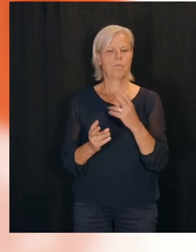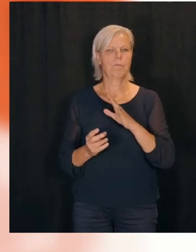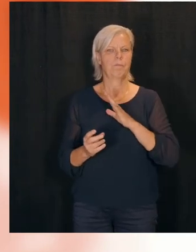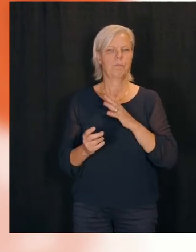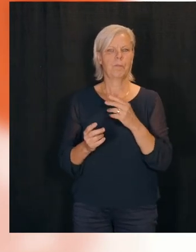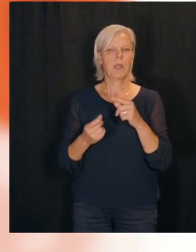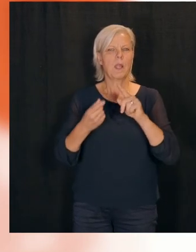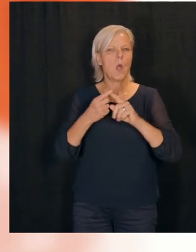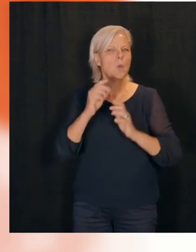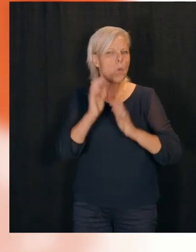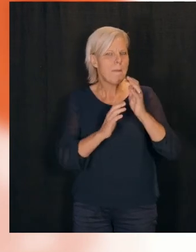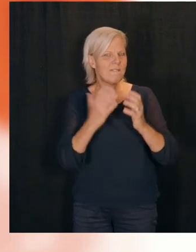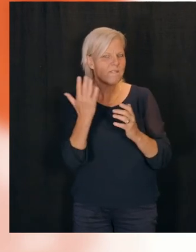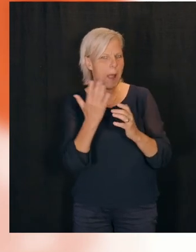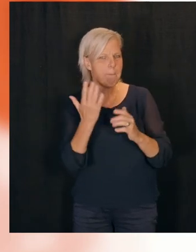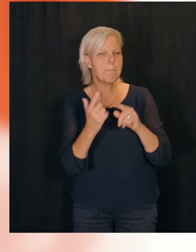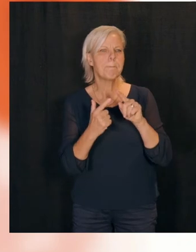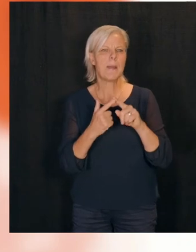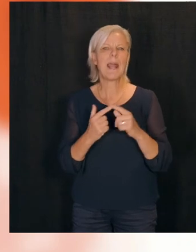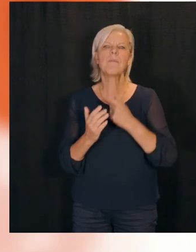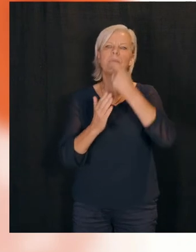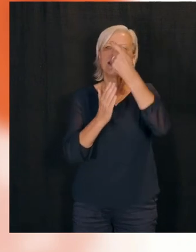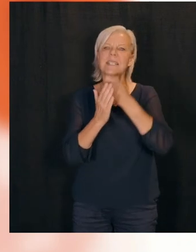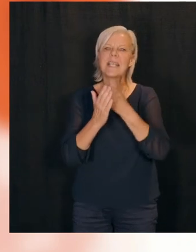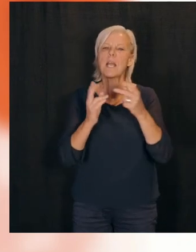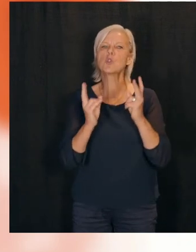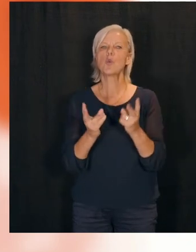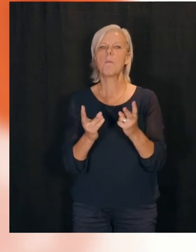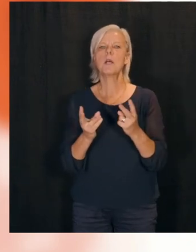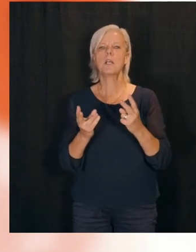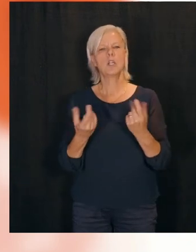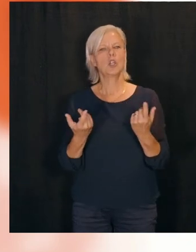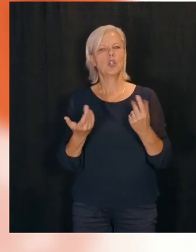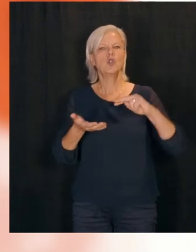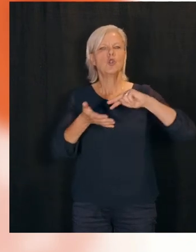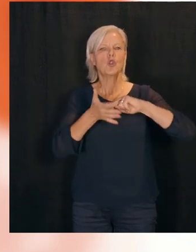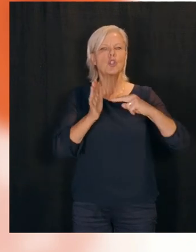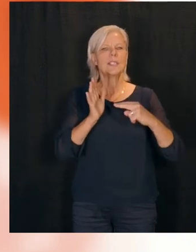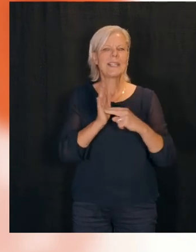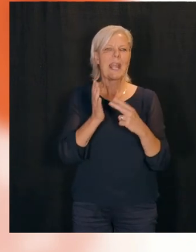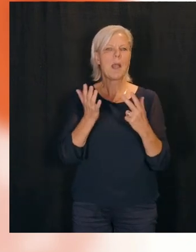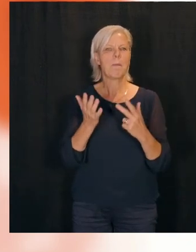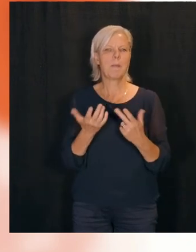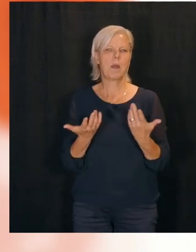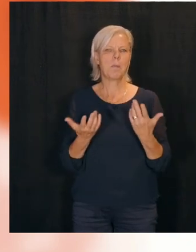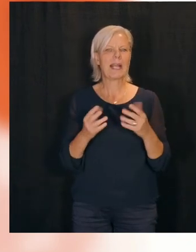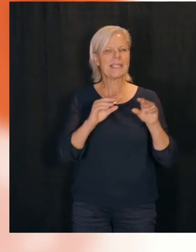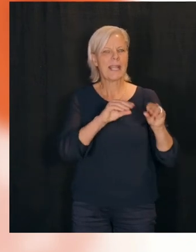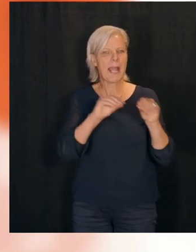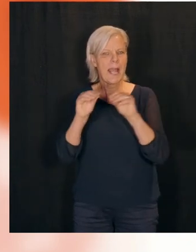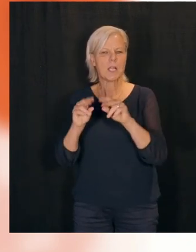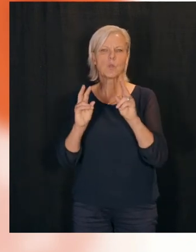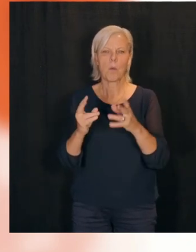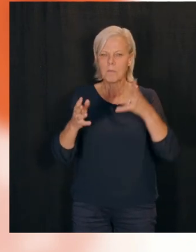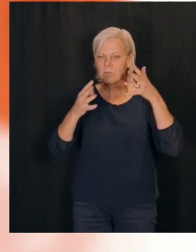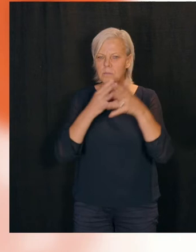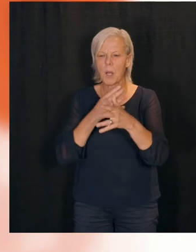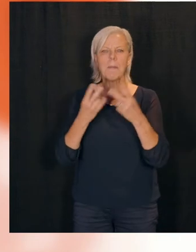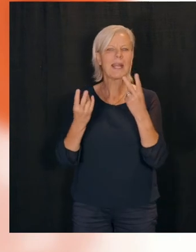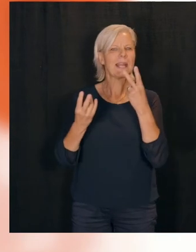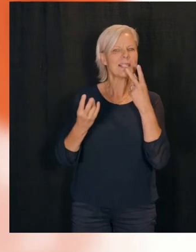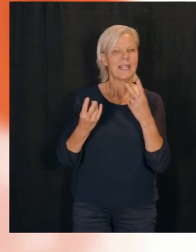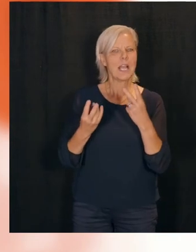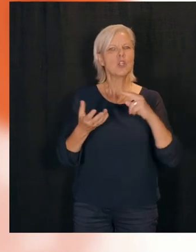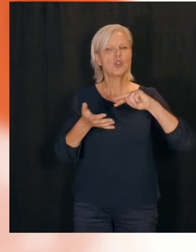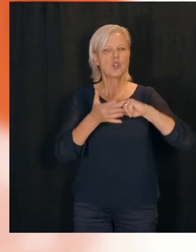Där nummer 5 är design som systemskifte, som transformering, som systemförändring.